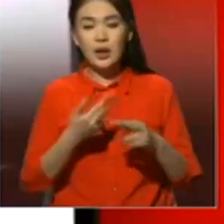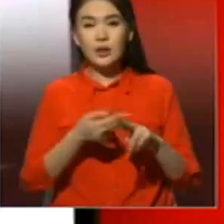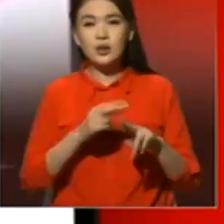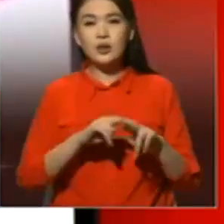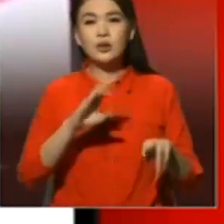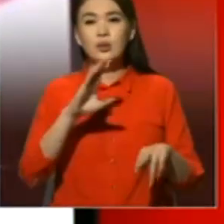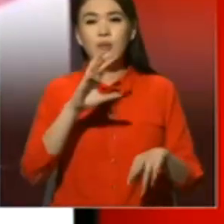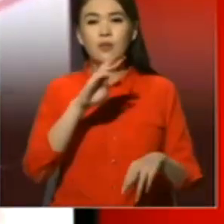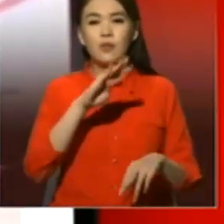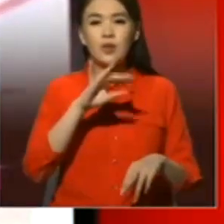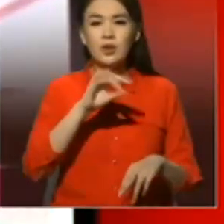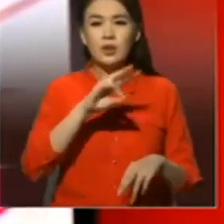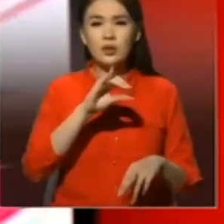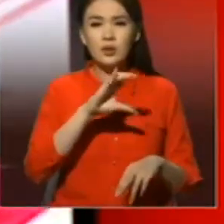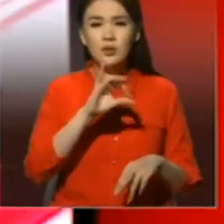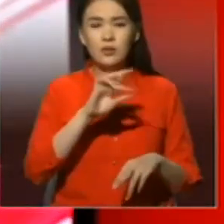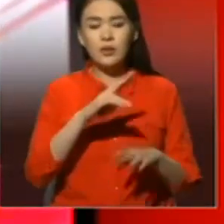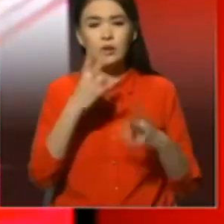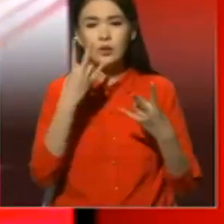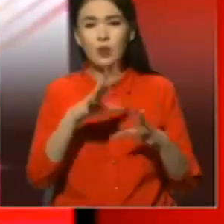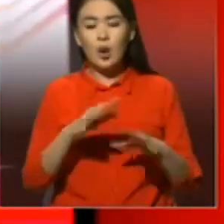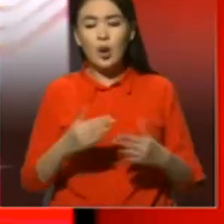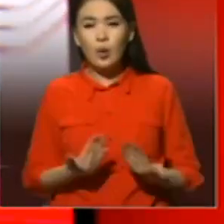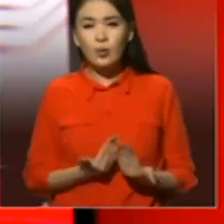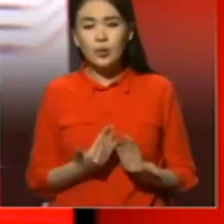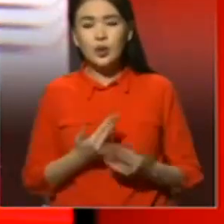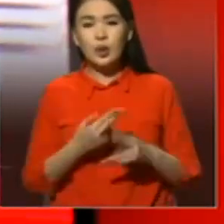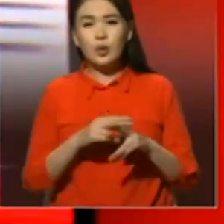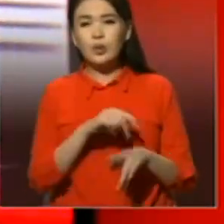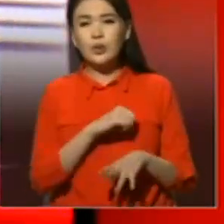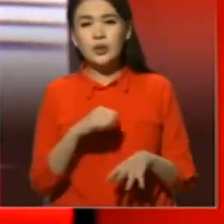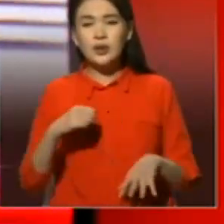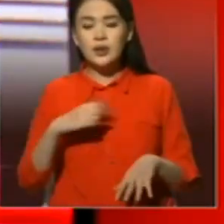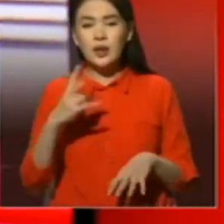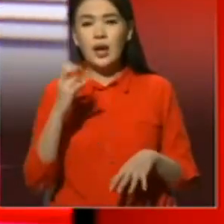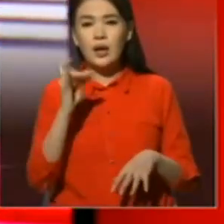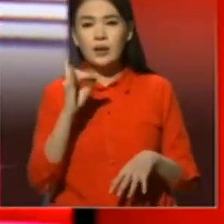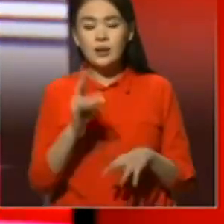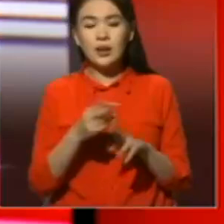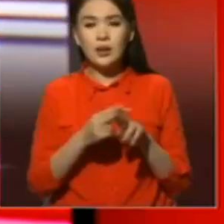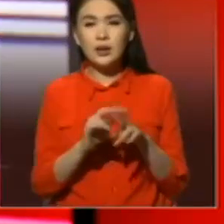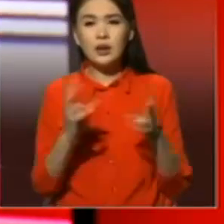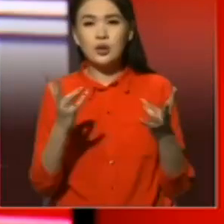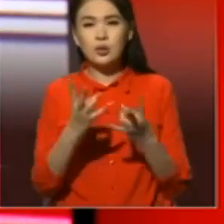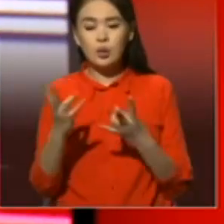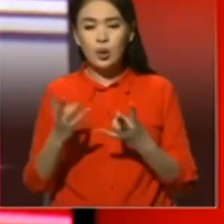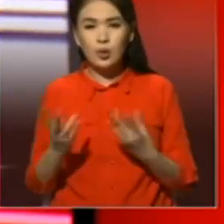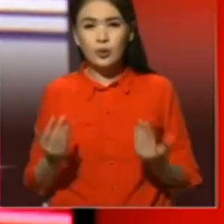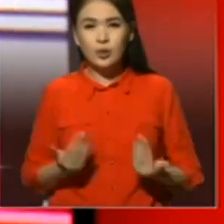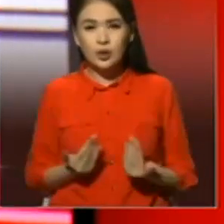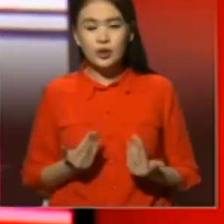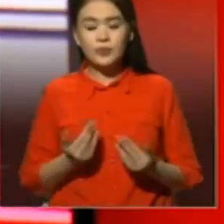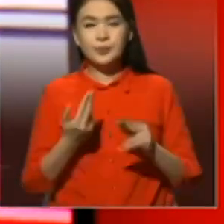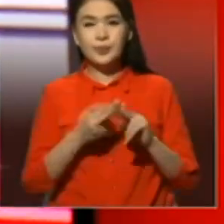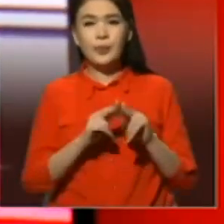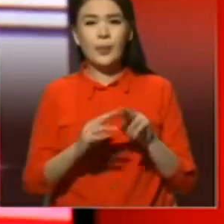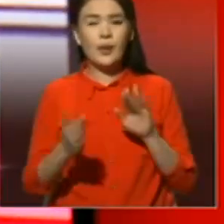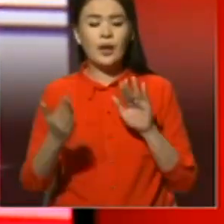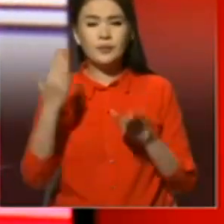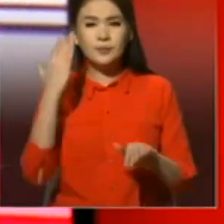философияның басқаның да қажет жоқ. Өмірдің өзі қажеттілік, нарық соны талап етіп отыр. Өмір талап етіп отыр.